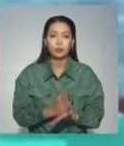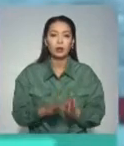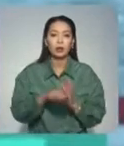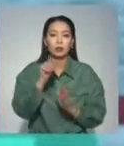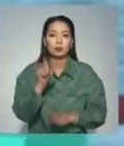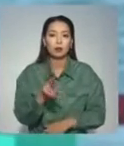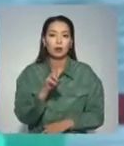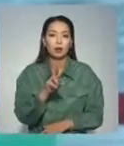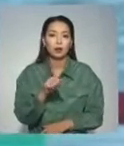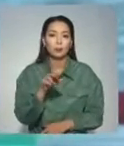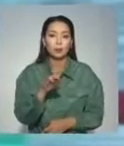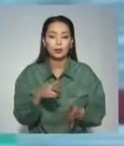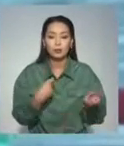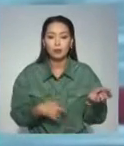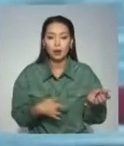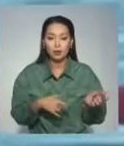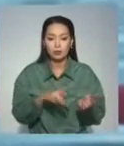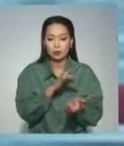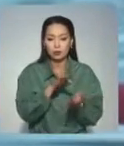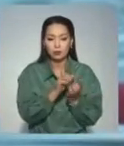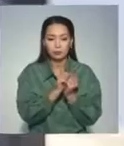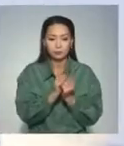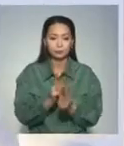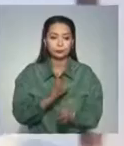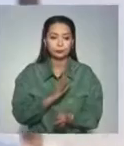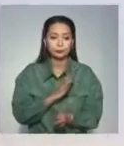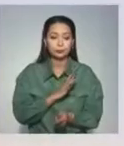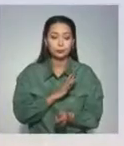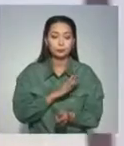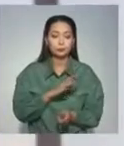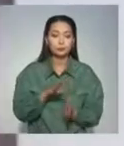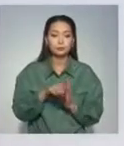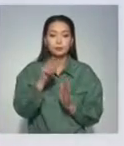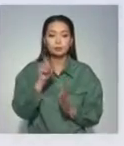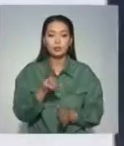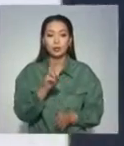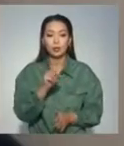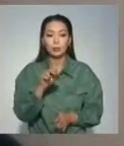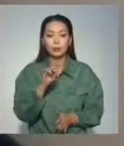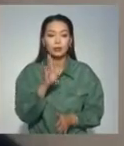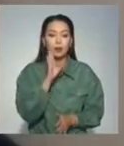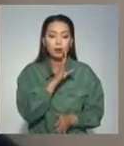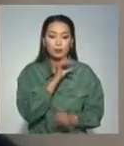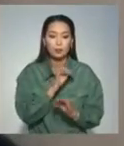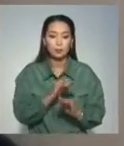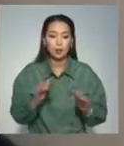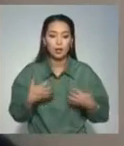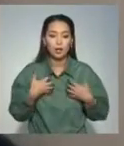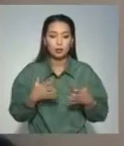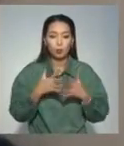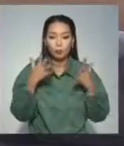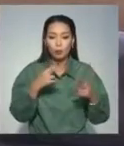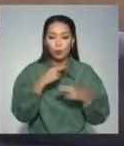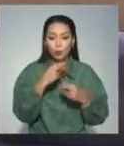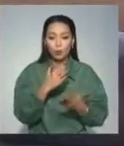Президентке кандидат Каракат Абден тараздықтармен кездесті. Президентке кандидат Каракат Абден ана мен бала денсаулығына басымдық